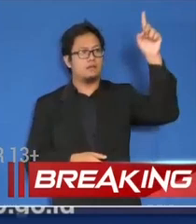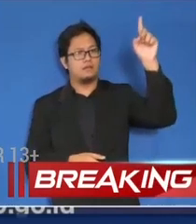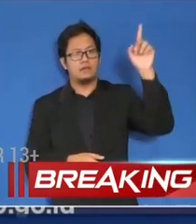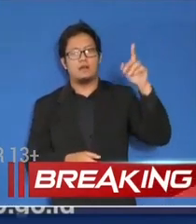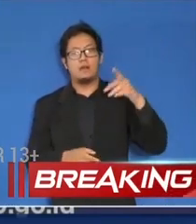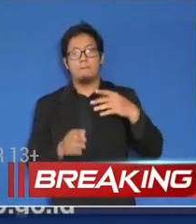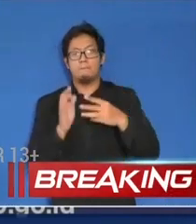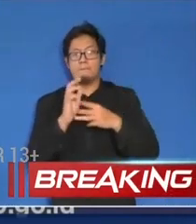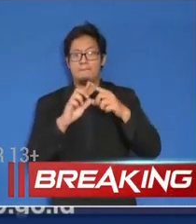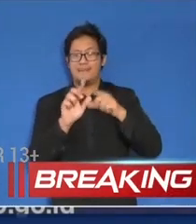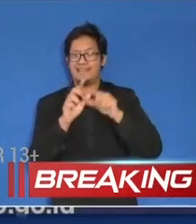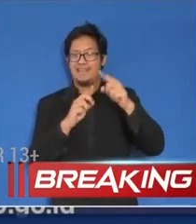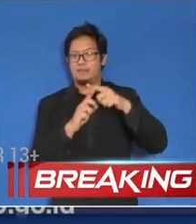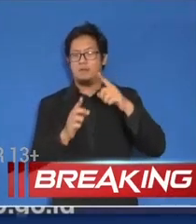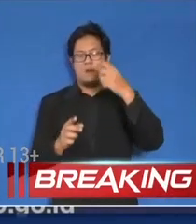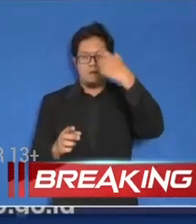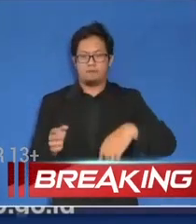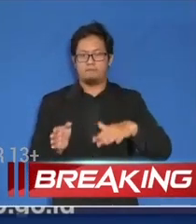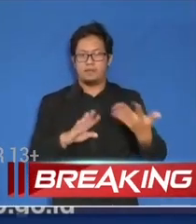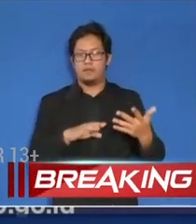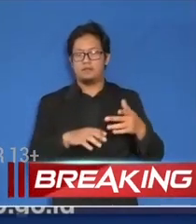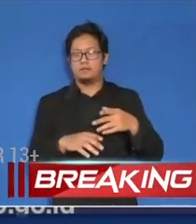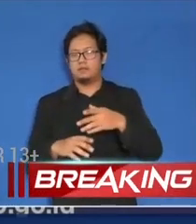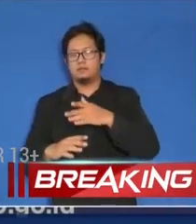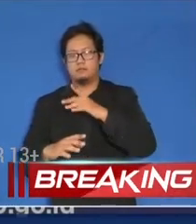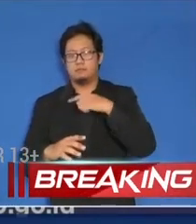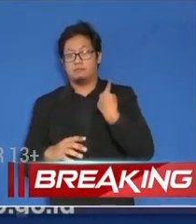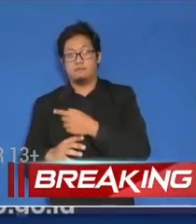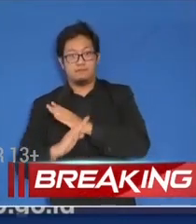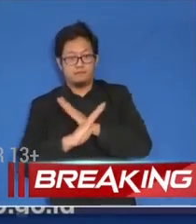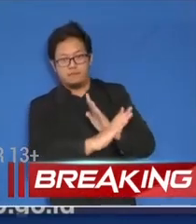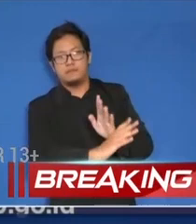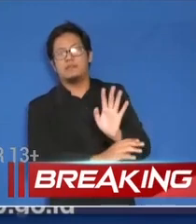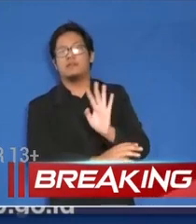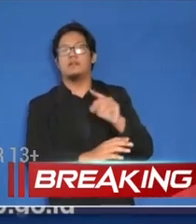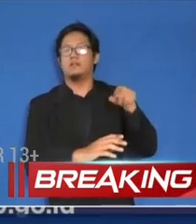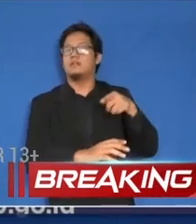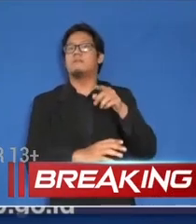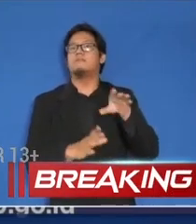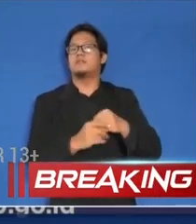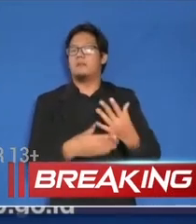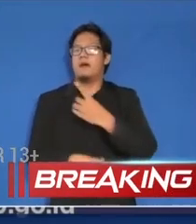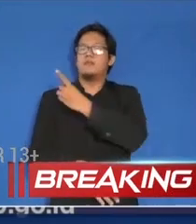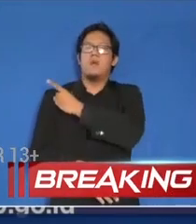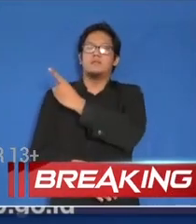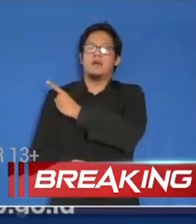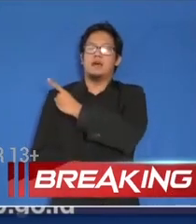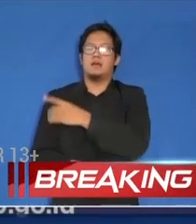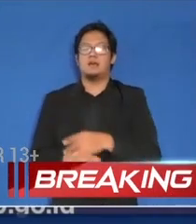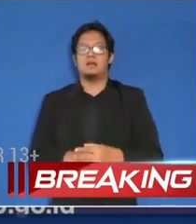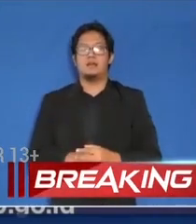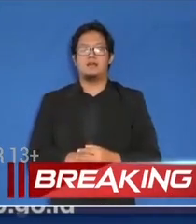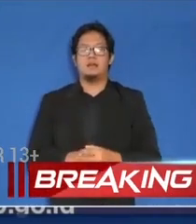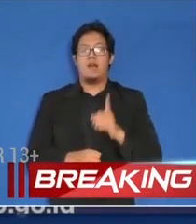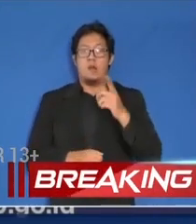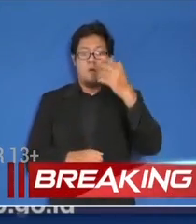itu tergeletak, maka seluruh orang di kampung itu ikut berdosa. Dosa massal akan diperoleh orang kalau ada